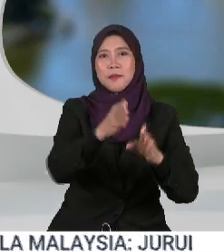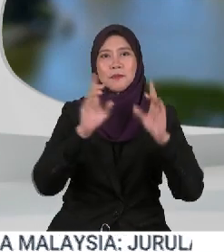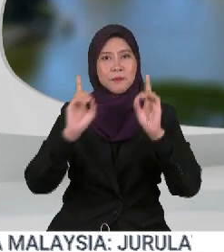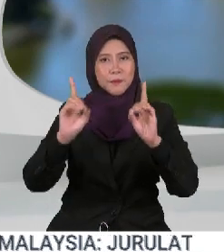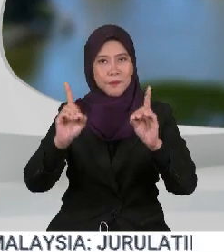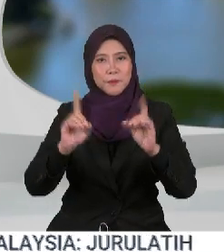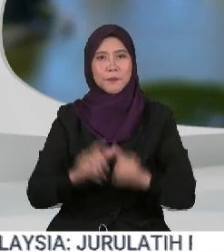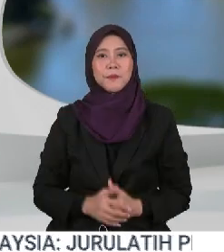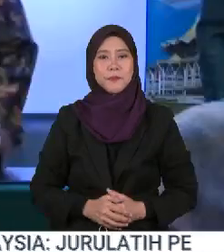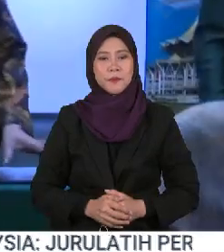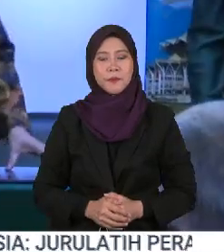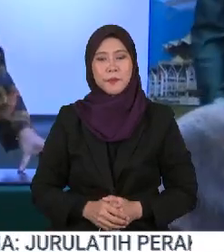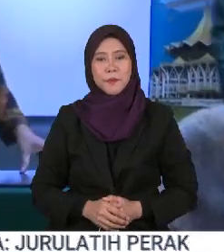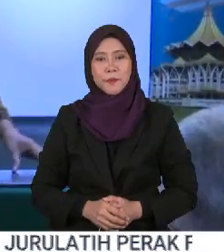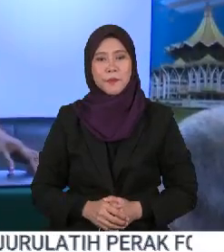pendidikan.